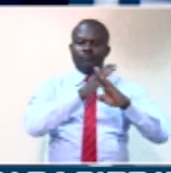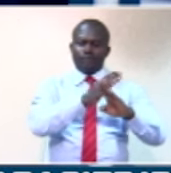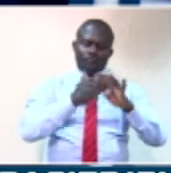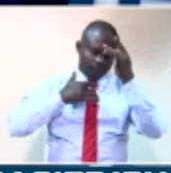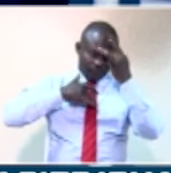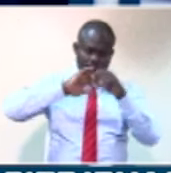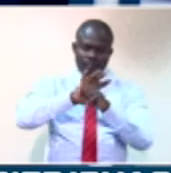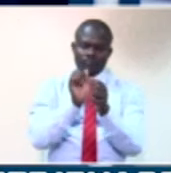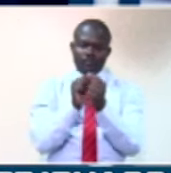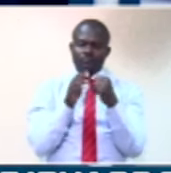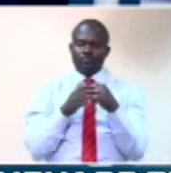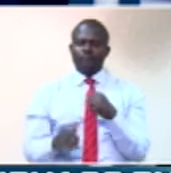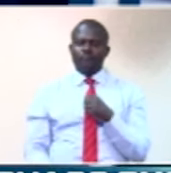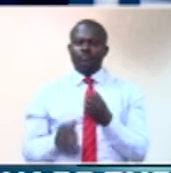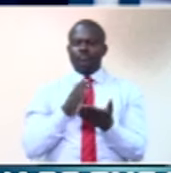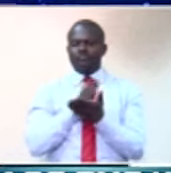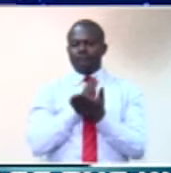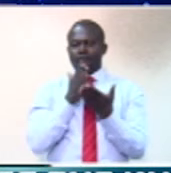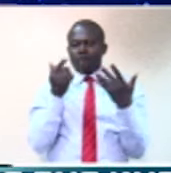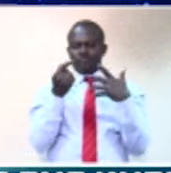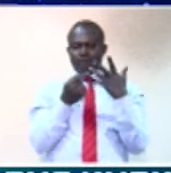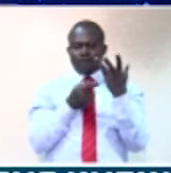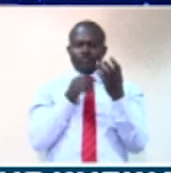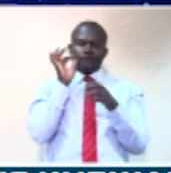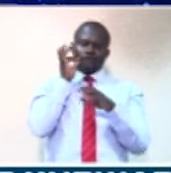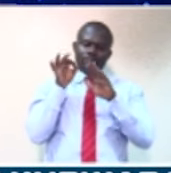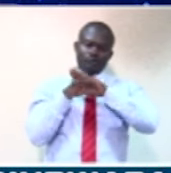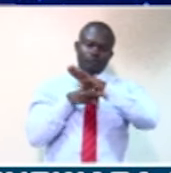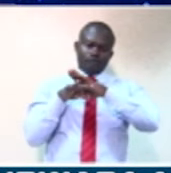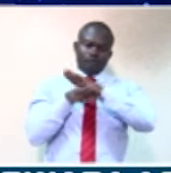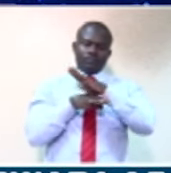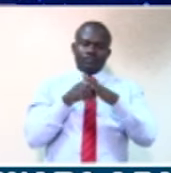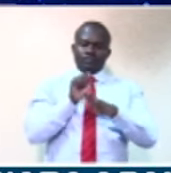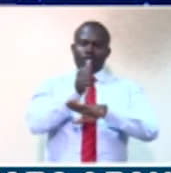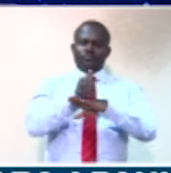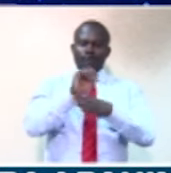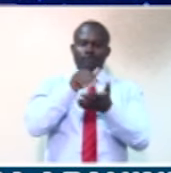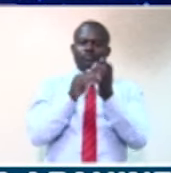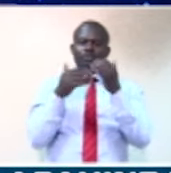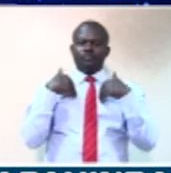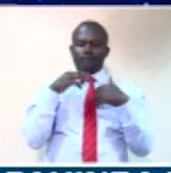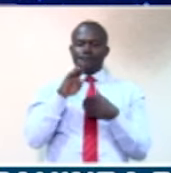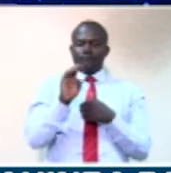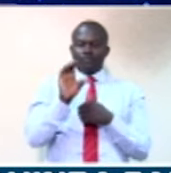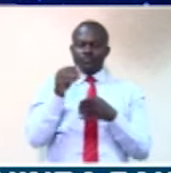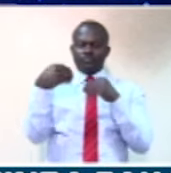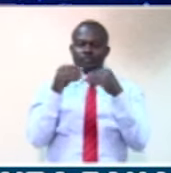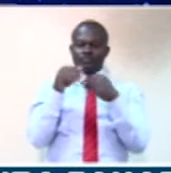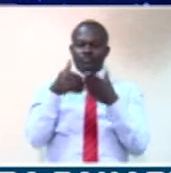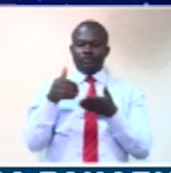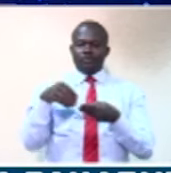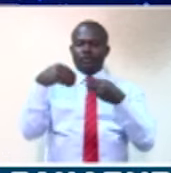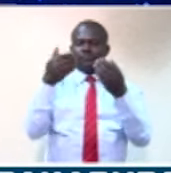cya COVID-19. Nibyo Gloria. Hanyuma rero Imbuto Foundation yashyikirije ikigo cy'ubuzima RBC ibikoresho